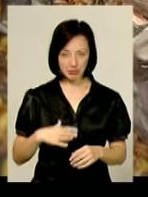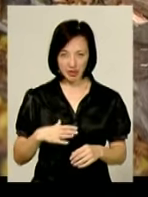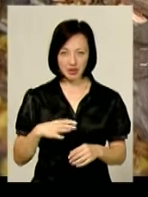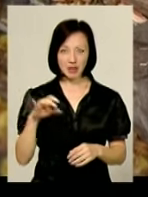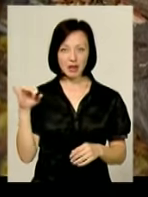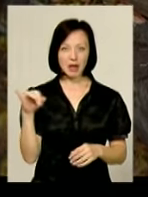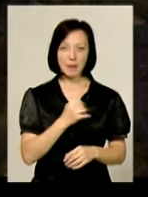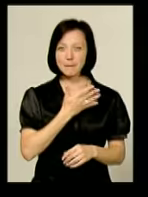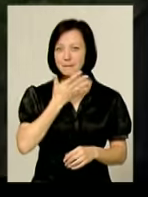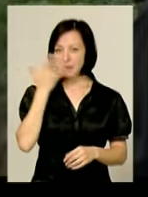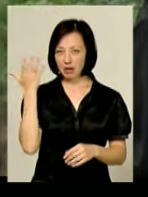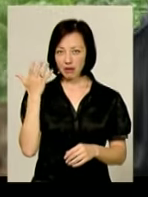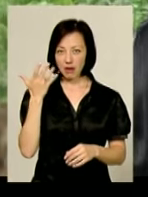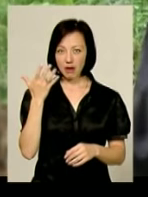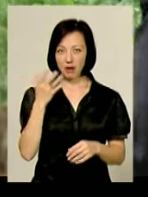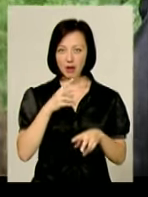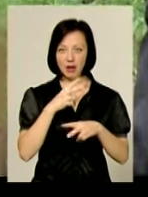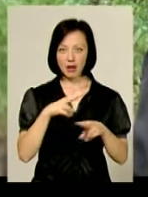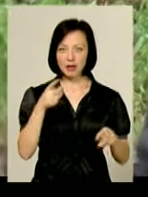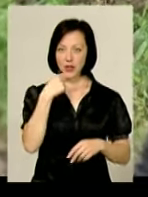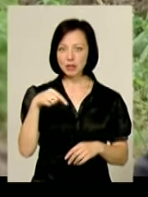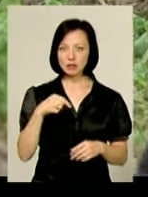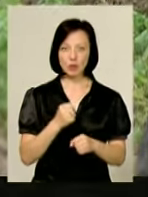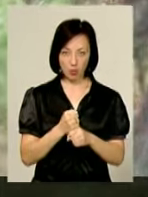і пиха індича. Роби!